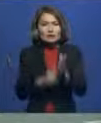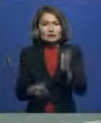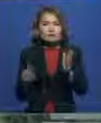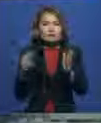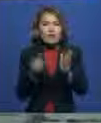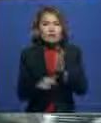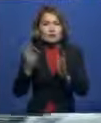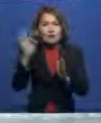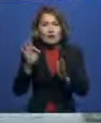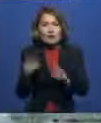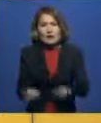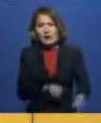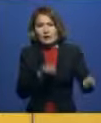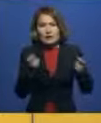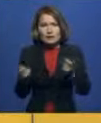жеткізілген.